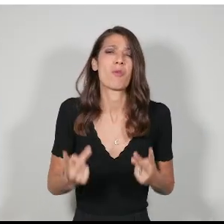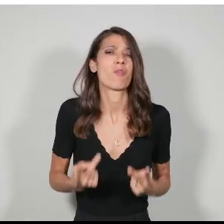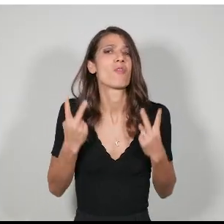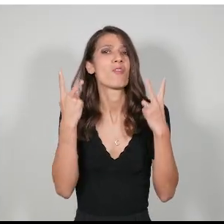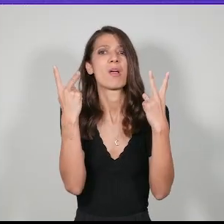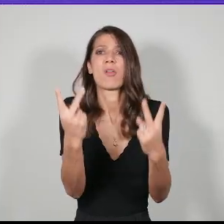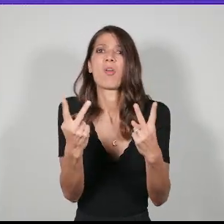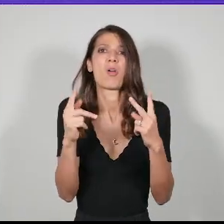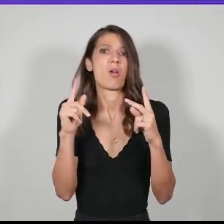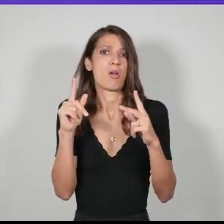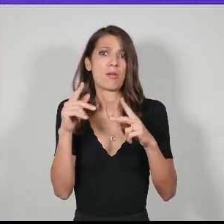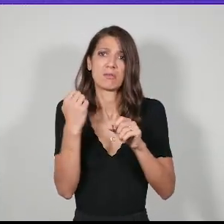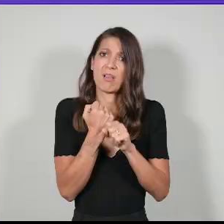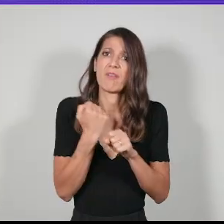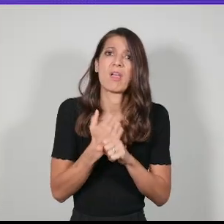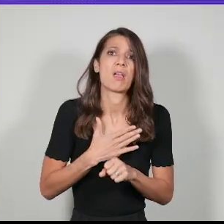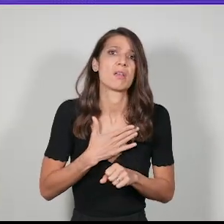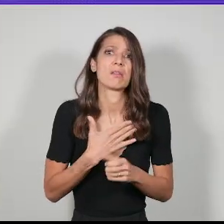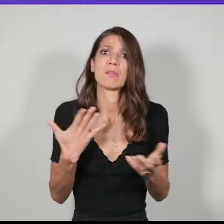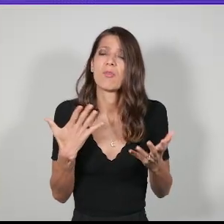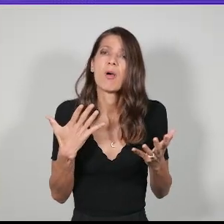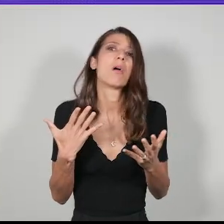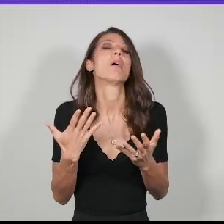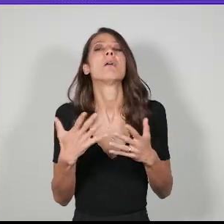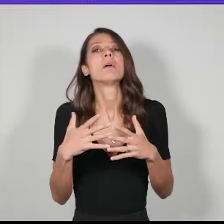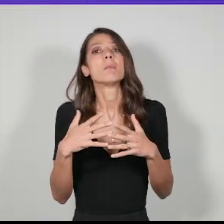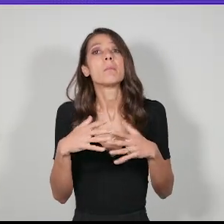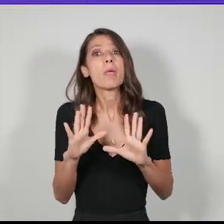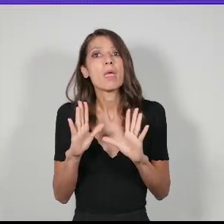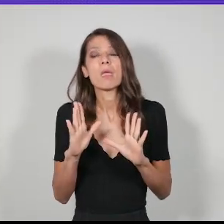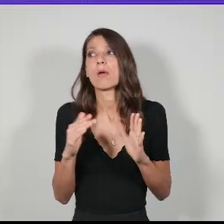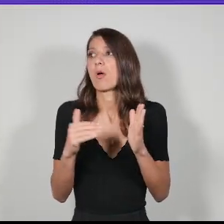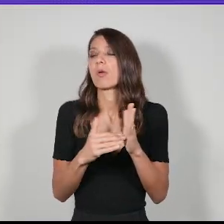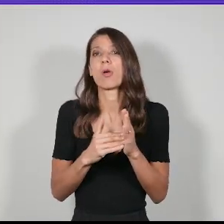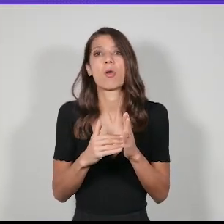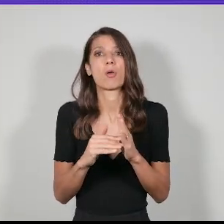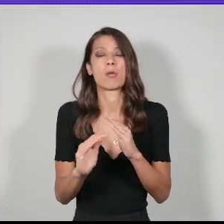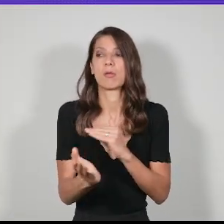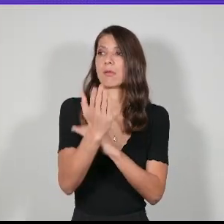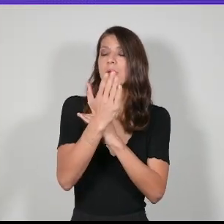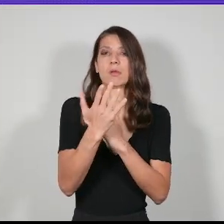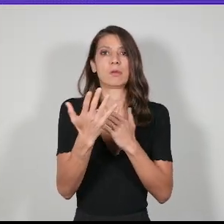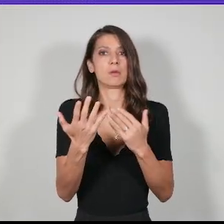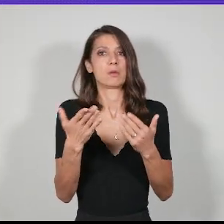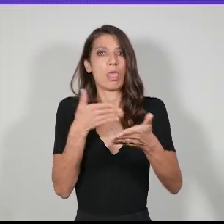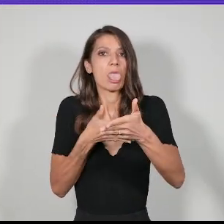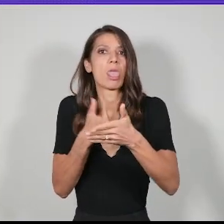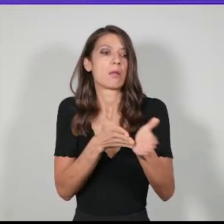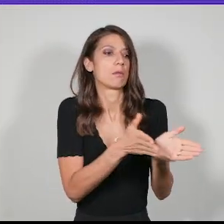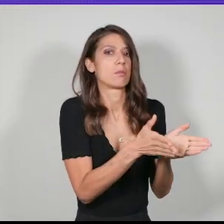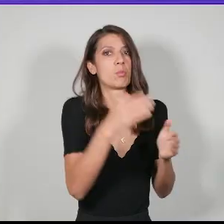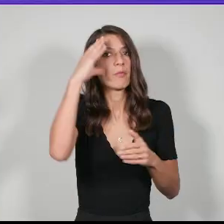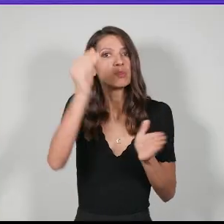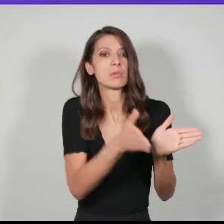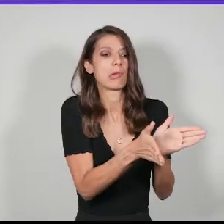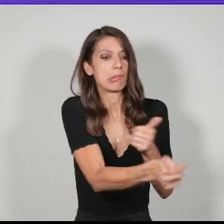dans leur fonction lorsqu'ils sont déjà en poste, ils se retrouvent à nouveau confrontés malgré tout au cloisonnement professionnel. Ce